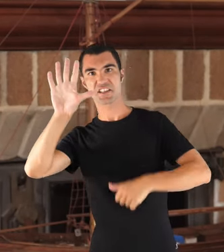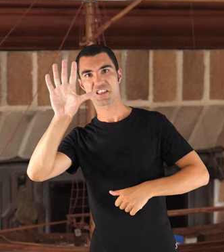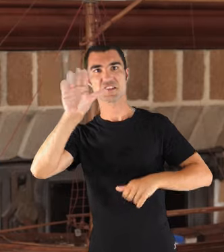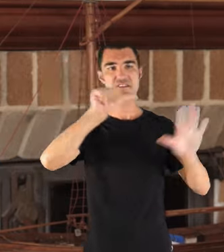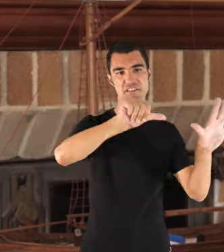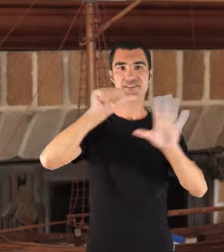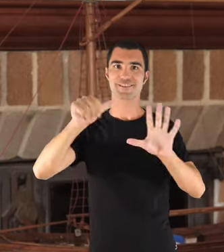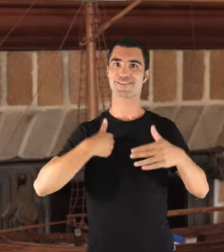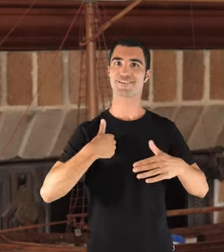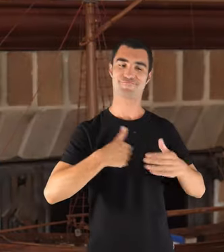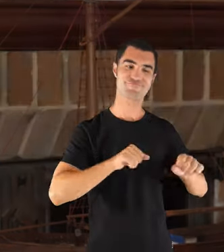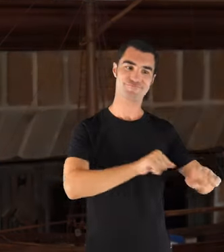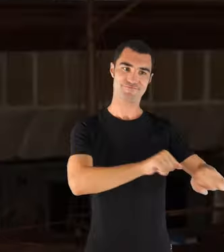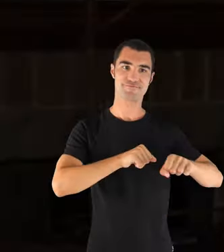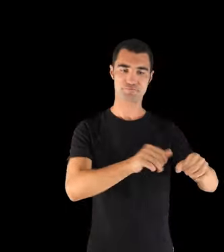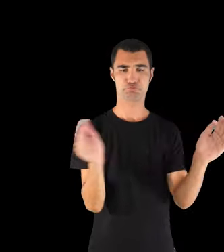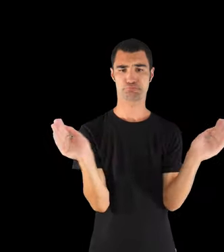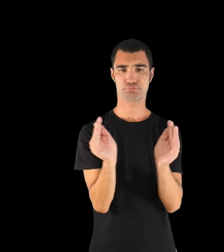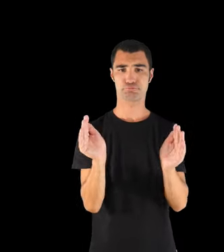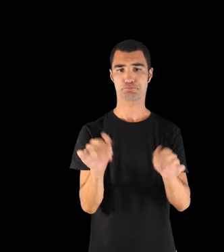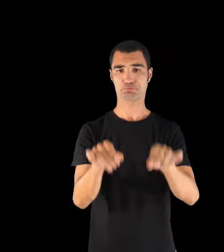65-66, que era un botet.